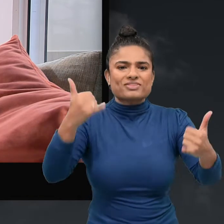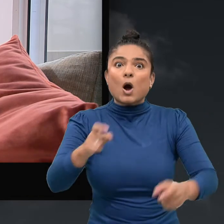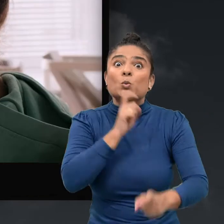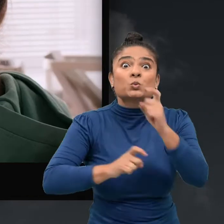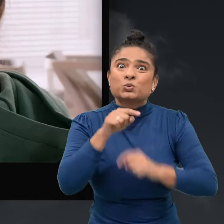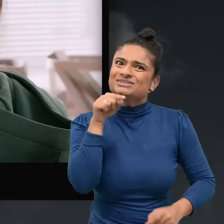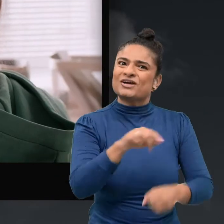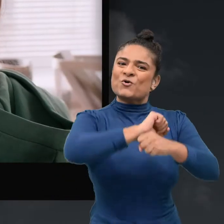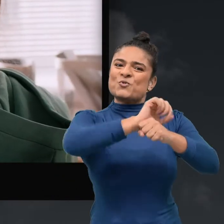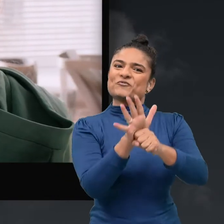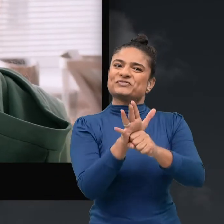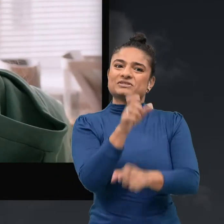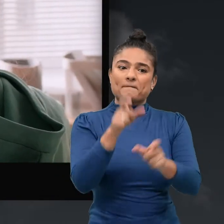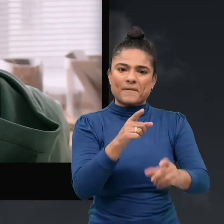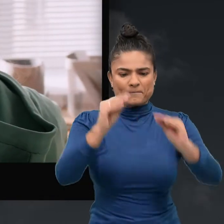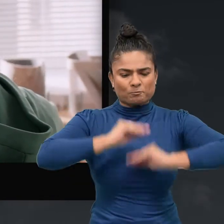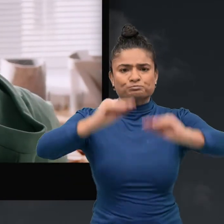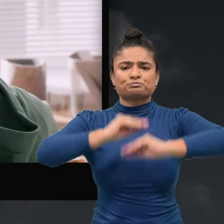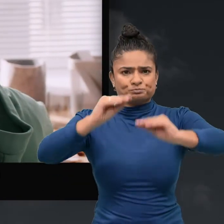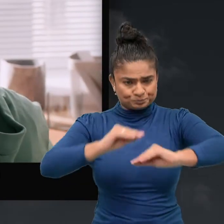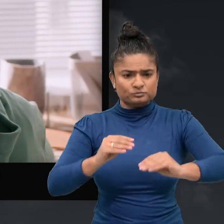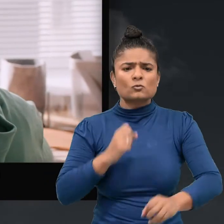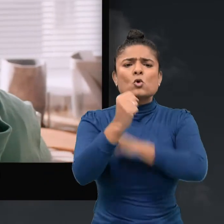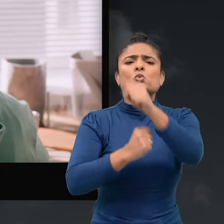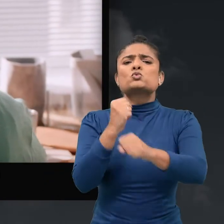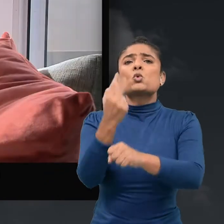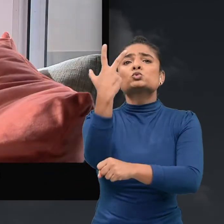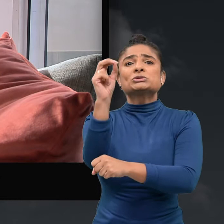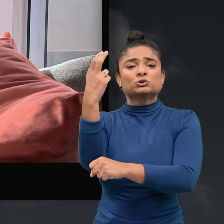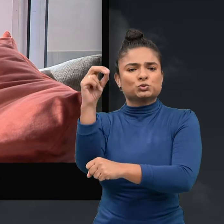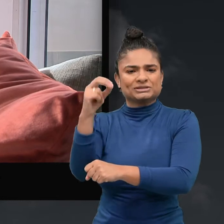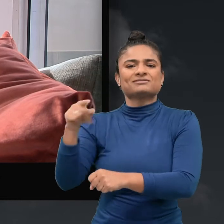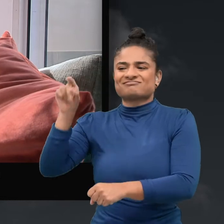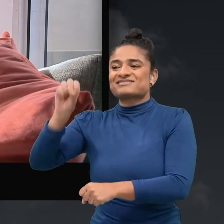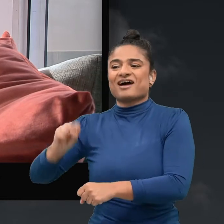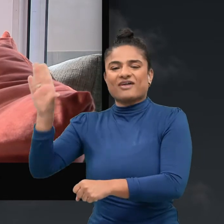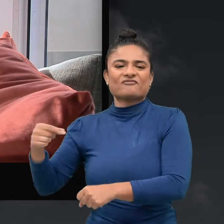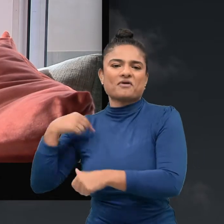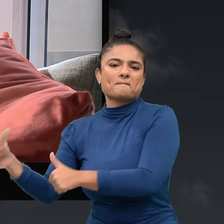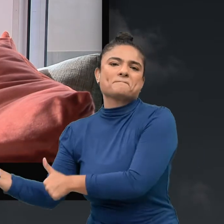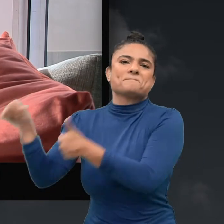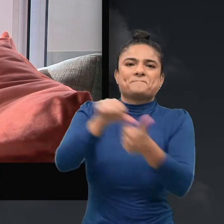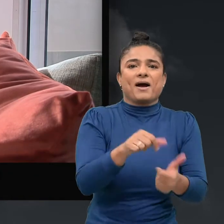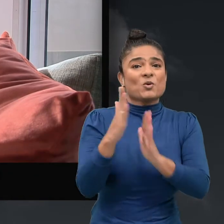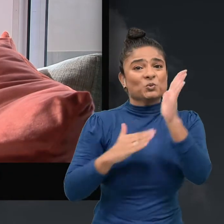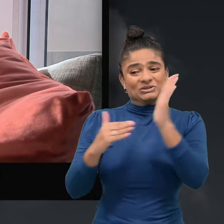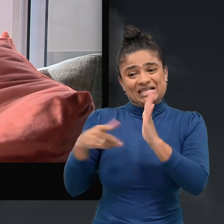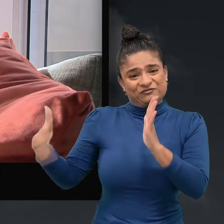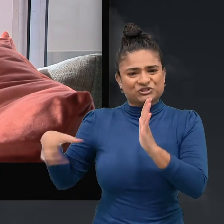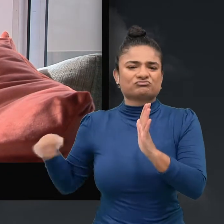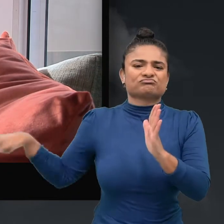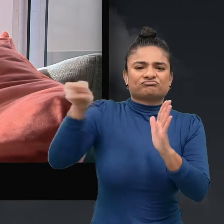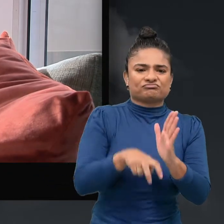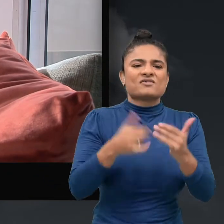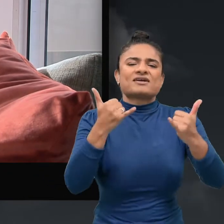almal deesdae gebruik as gevolg van COVID. Ek het in 2020 Oktober teruggekom van Nieu-Seeland